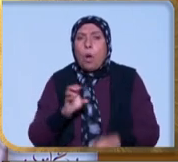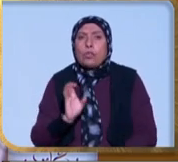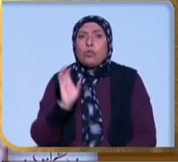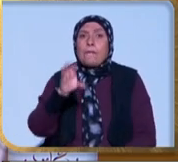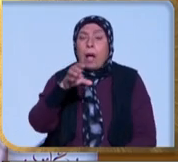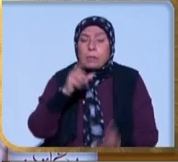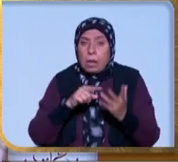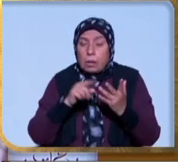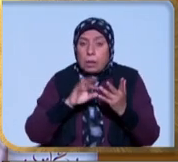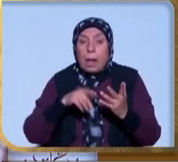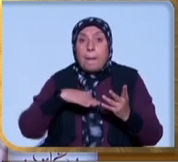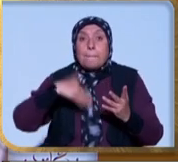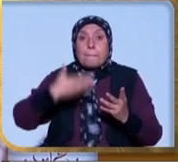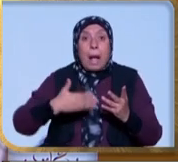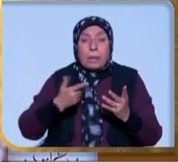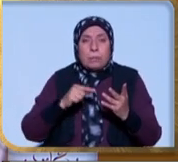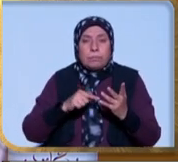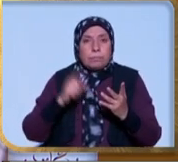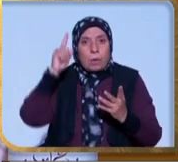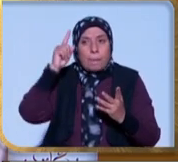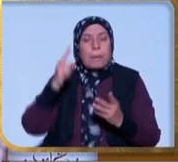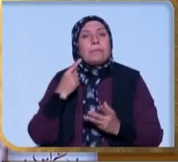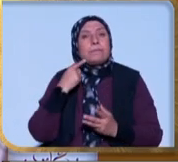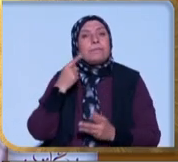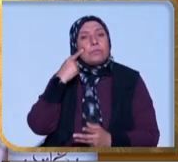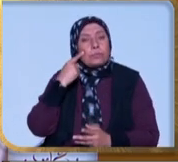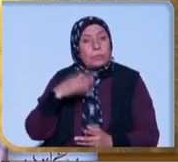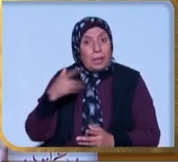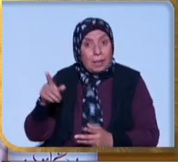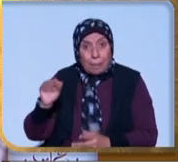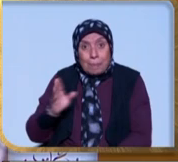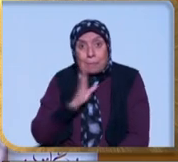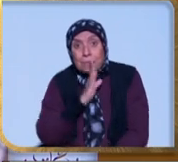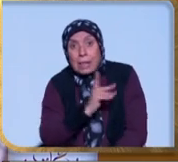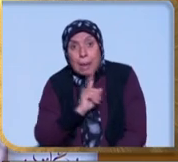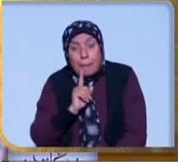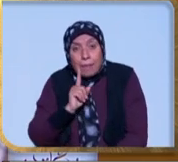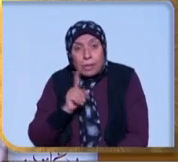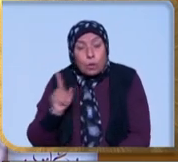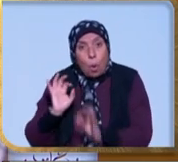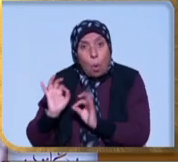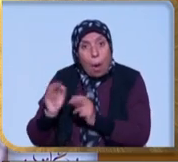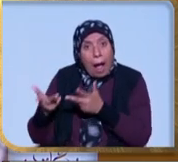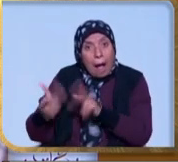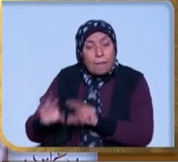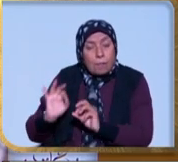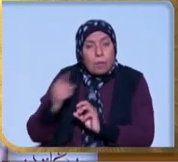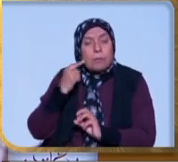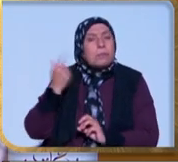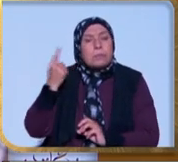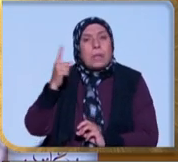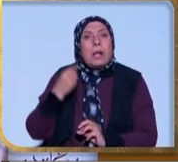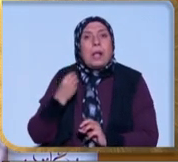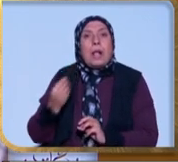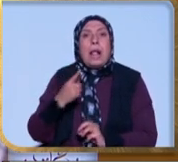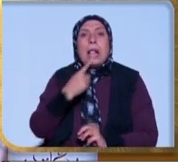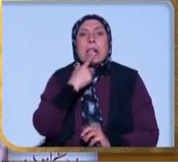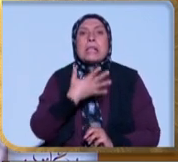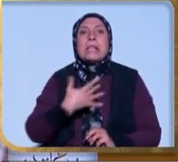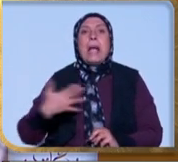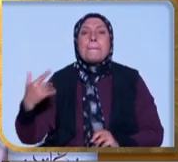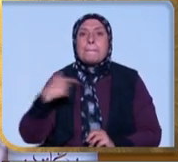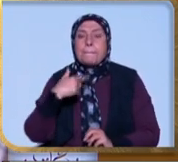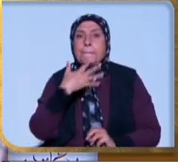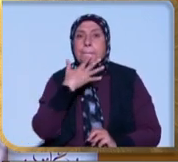صارت المياه كلها دماء بلون الدم الأحمر، مش يعني كأنها دماء، بلون الدم الأحمر القاني، وكانت فيها